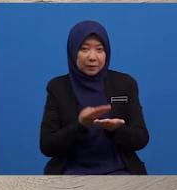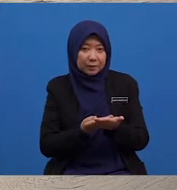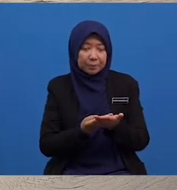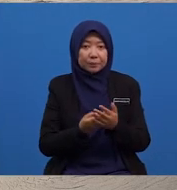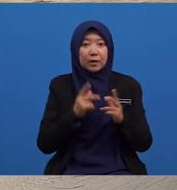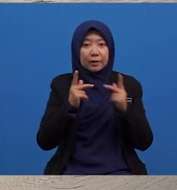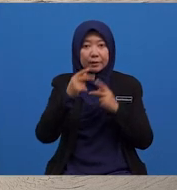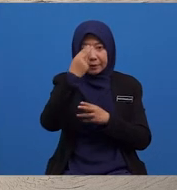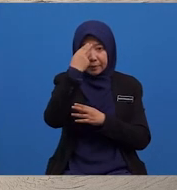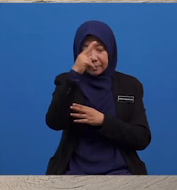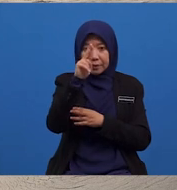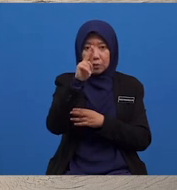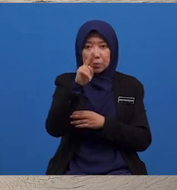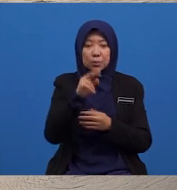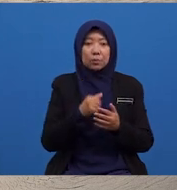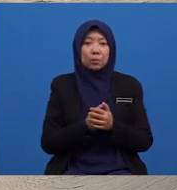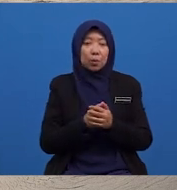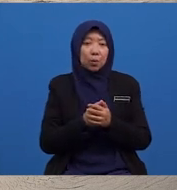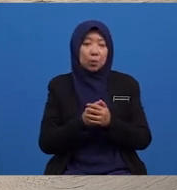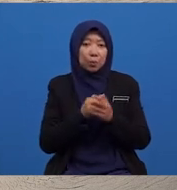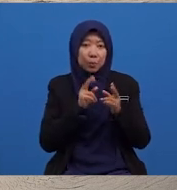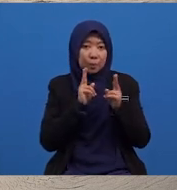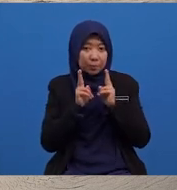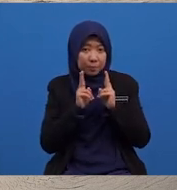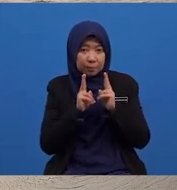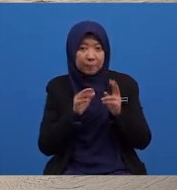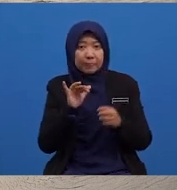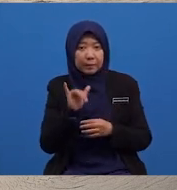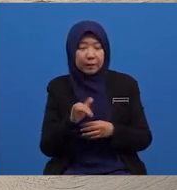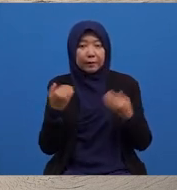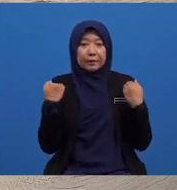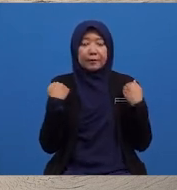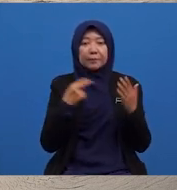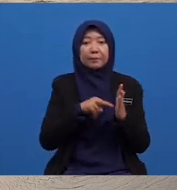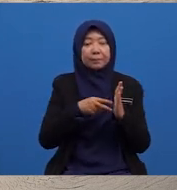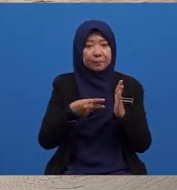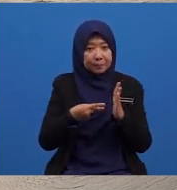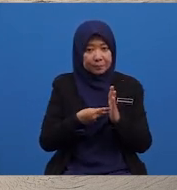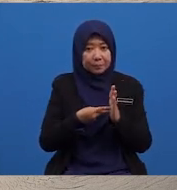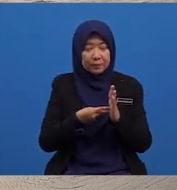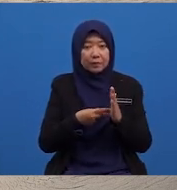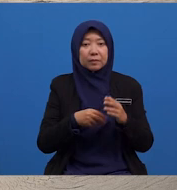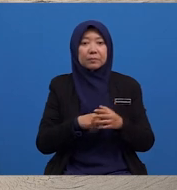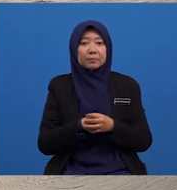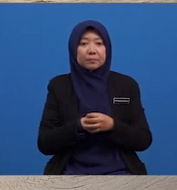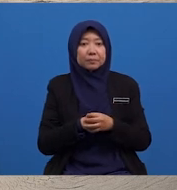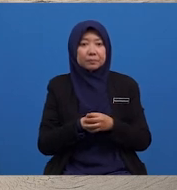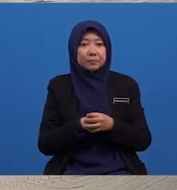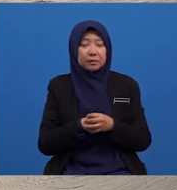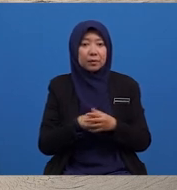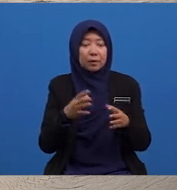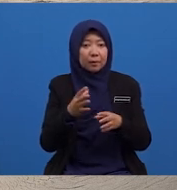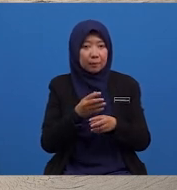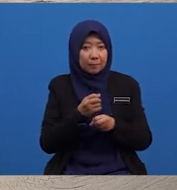hikmat juga merupakan sebahagian daripada peribahasa. Kata-kata hikmat merupakan ungkapan yang